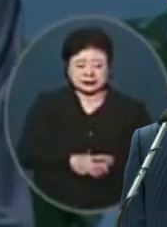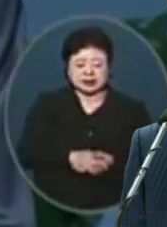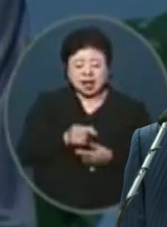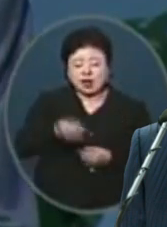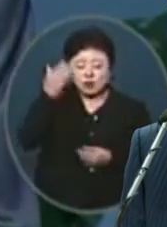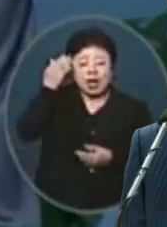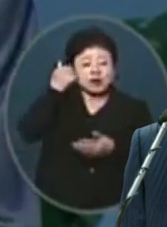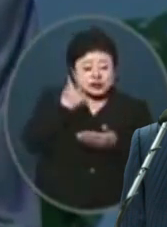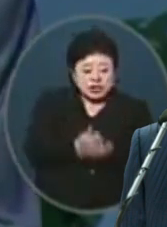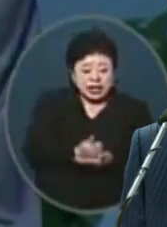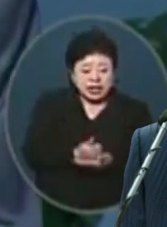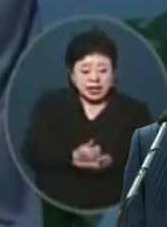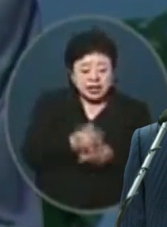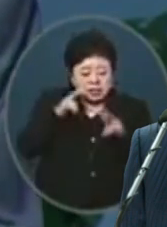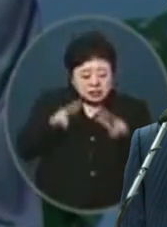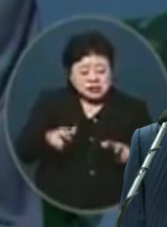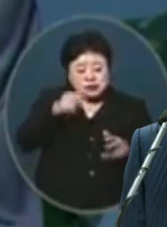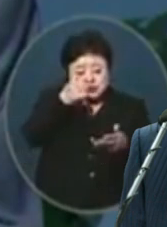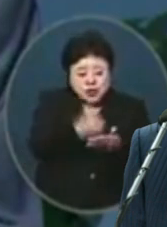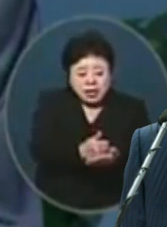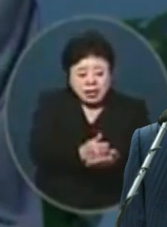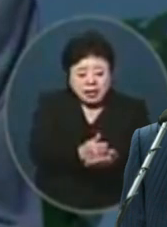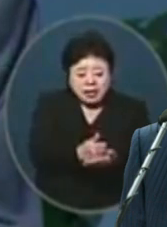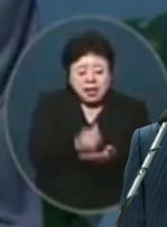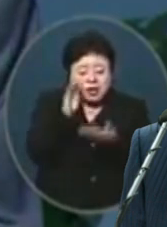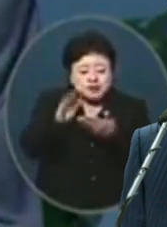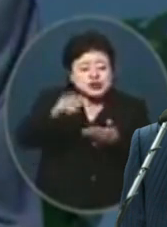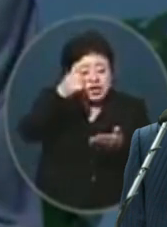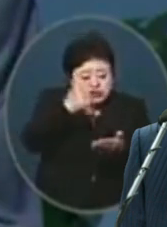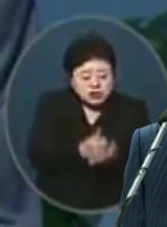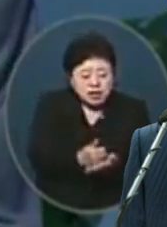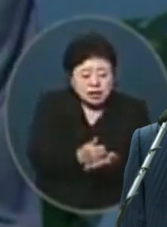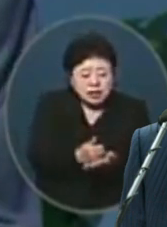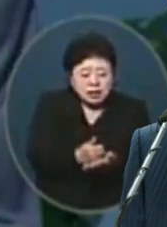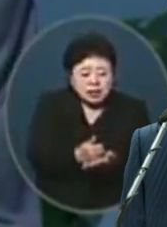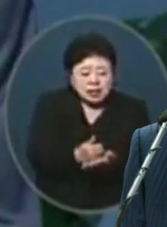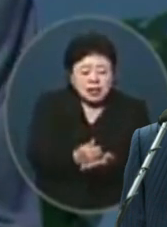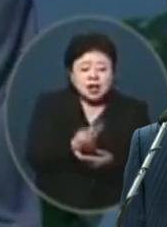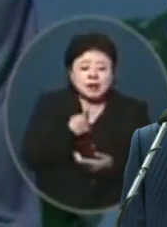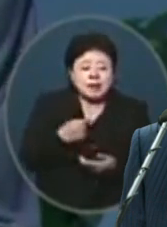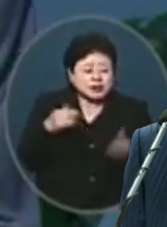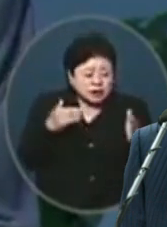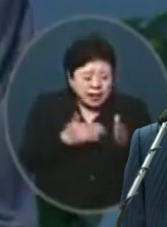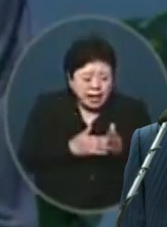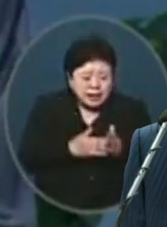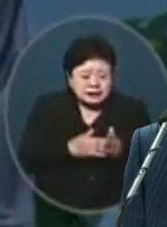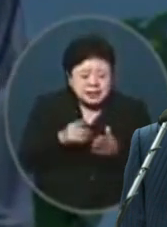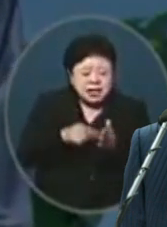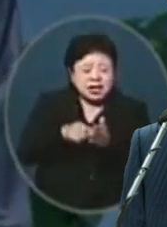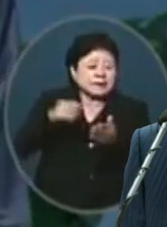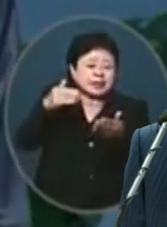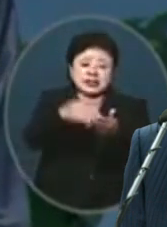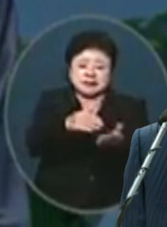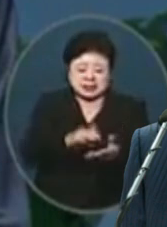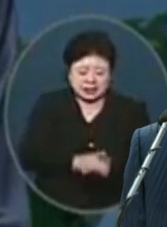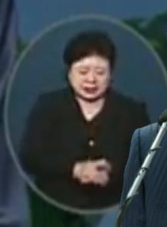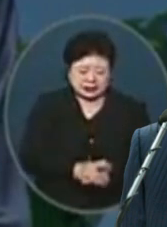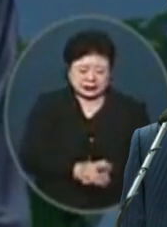과거의 죄, 현재의 죄, 미래의 장차 지을 죄조차 다 청산되어 버린 것입니다.